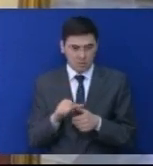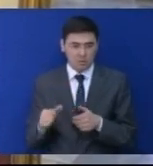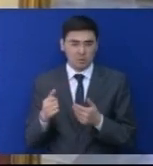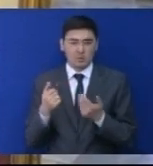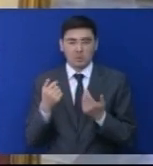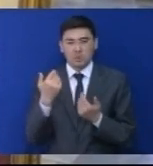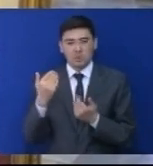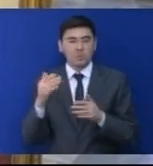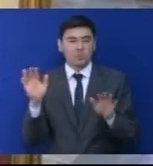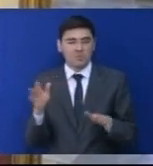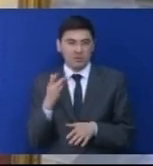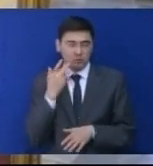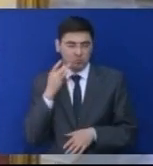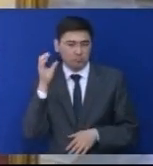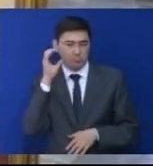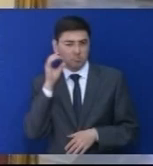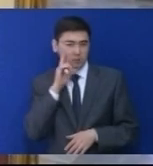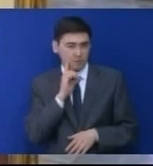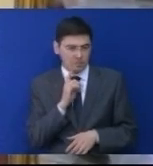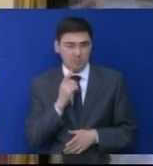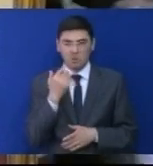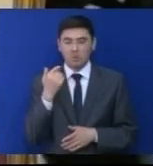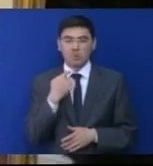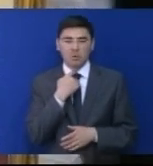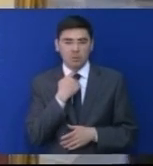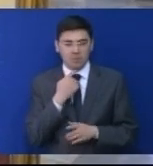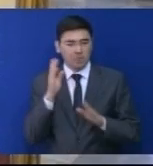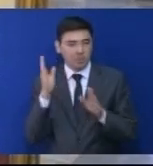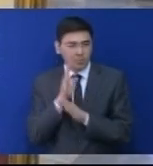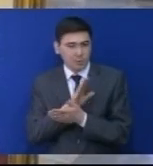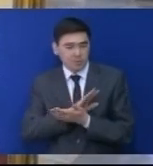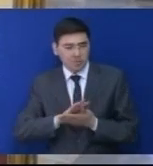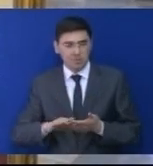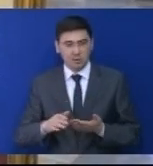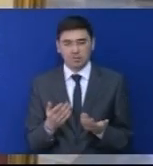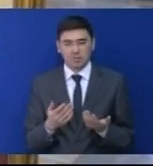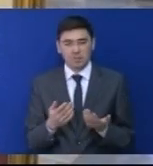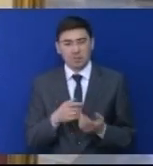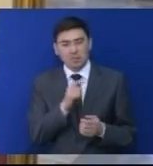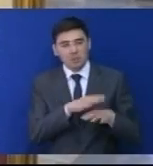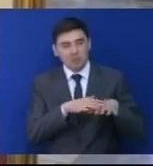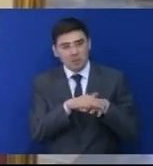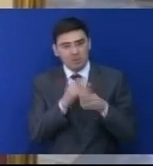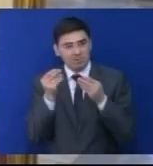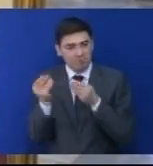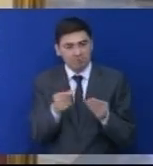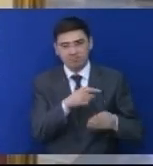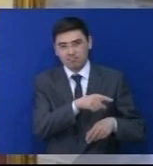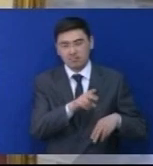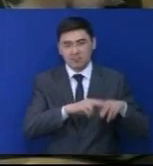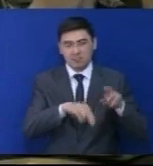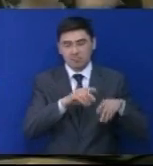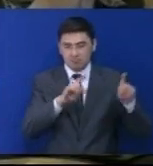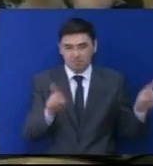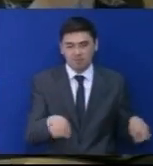сүйіп тыңдаймыз. Дауысы табиғатына керемет үні бар, халықтың көңіліне шығып жатқан